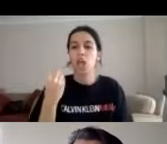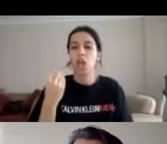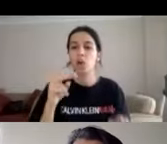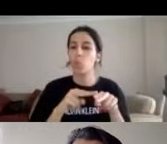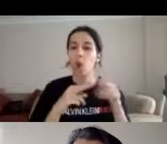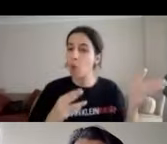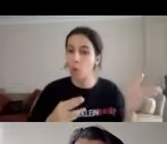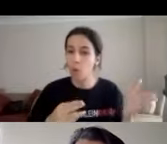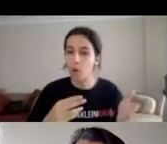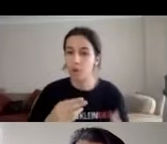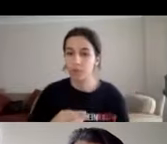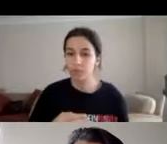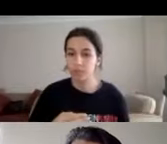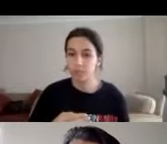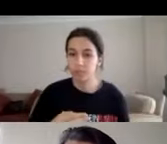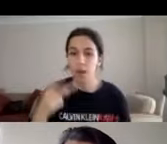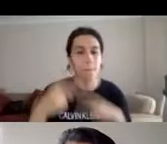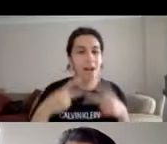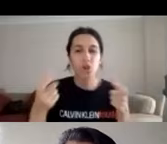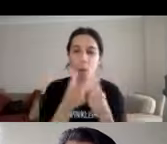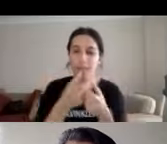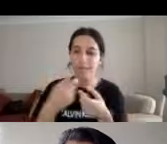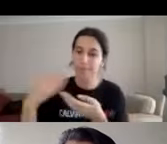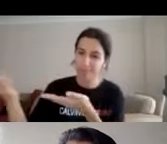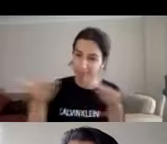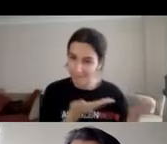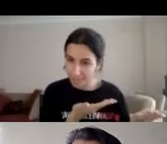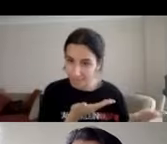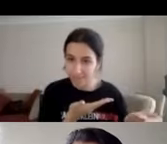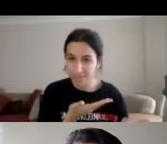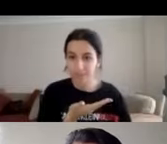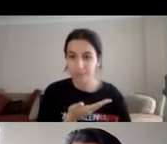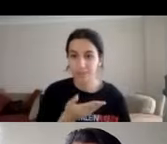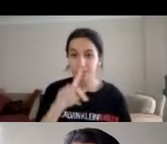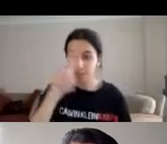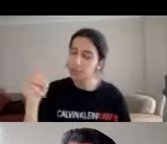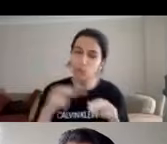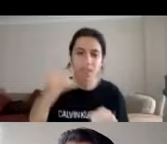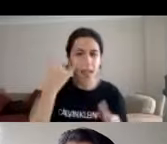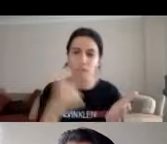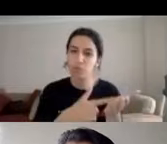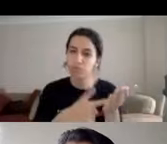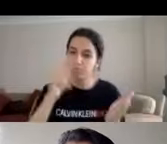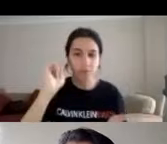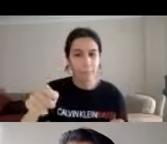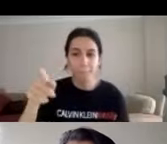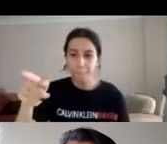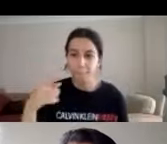bazen böyle toplantılara davet ediyorum onları. Onları kullanmasını istiyorum sahnede. Ve